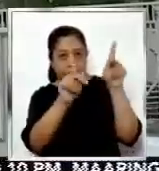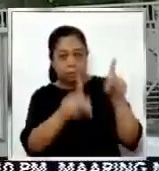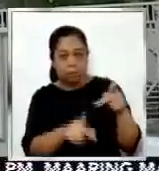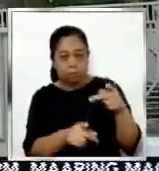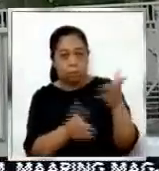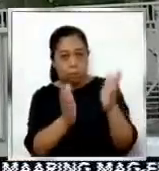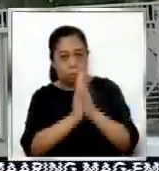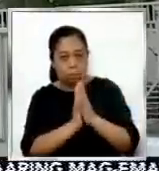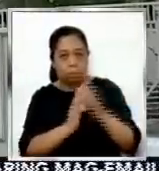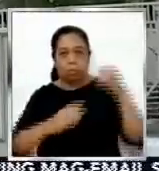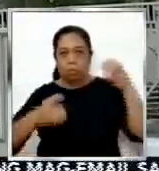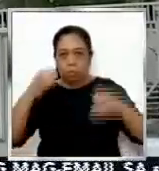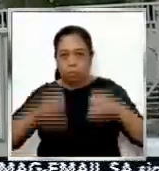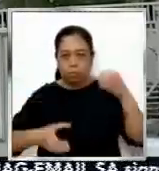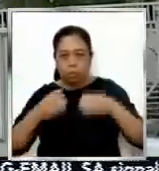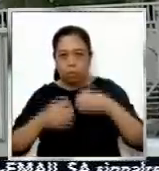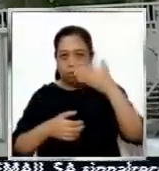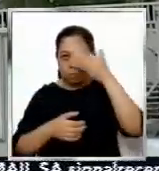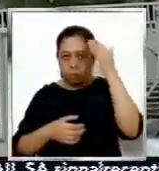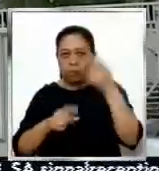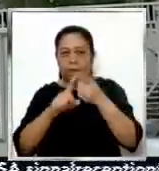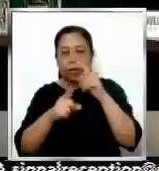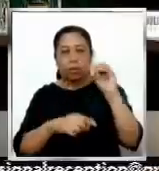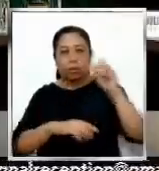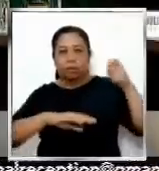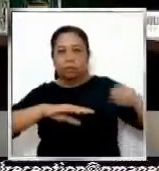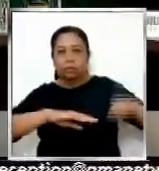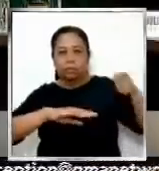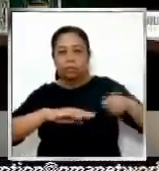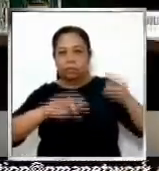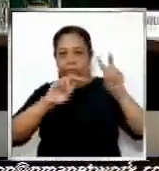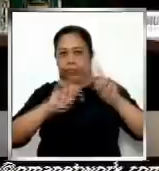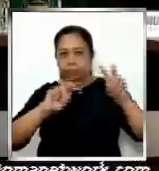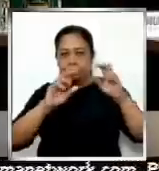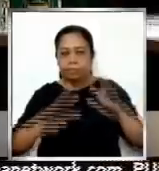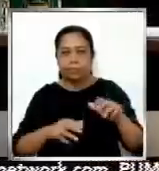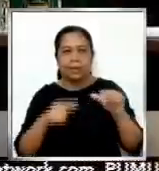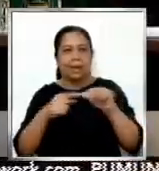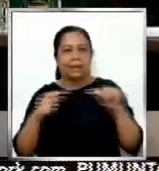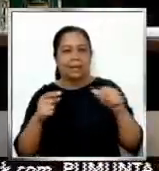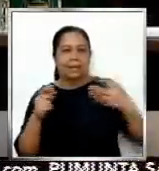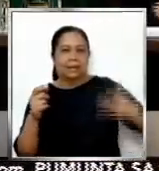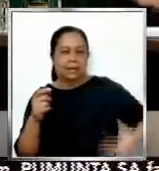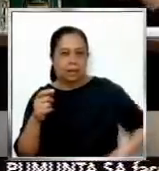korte, o ang request ay galing sa Ombudsman Investigators. Anti-graft and Corrupt Practices Act,